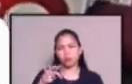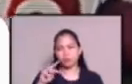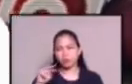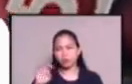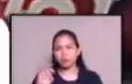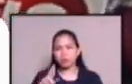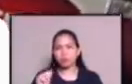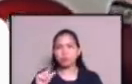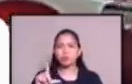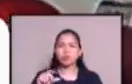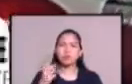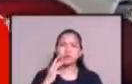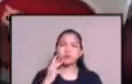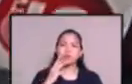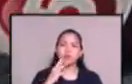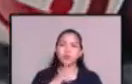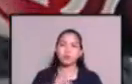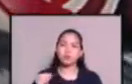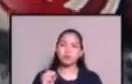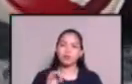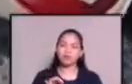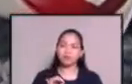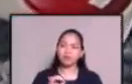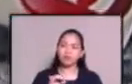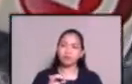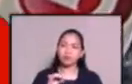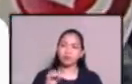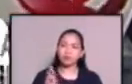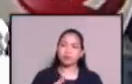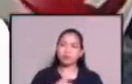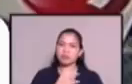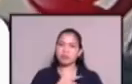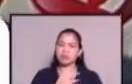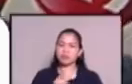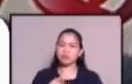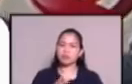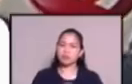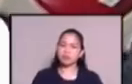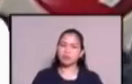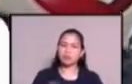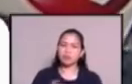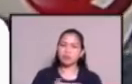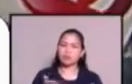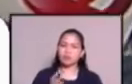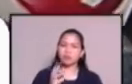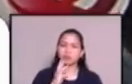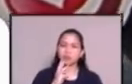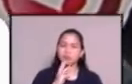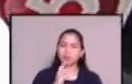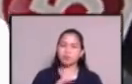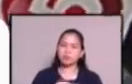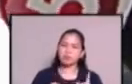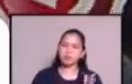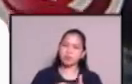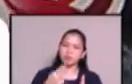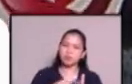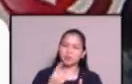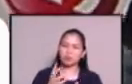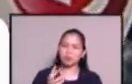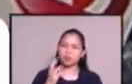So malaking ano, pag nasi CR, hahatid na ng tubig sa CR. Pero minsan na may tubig